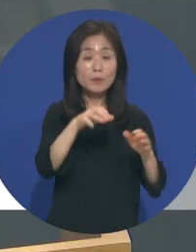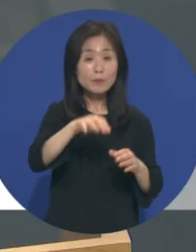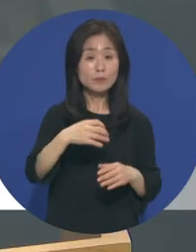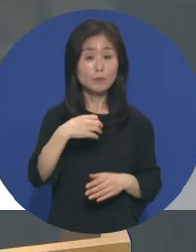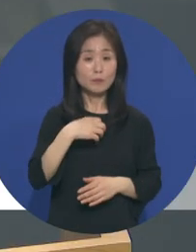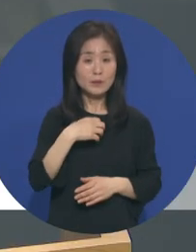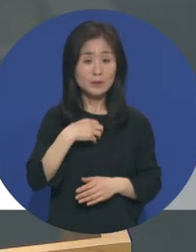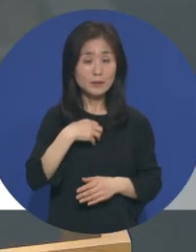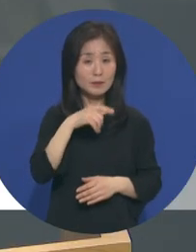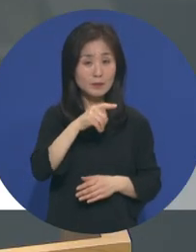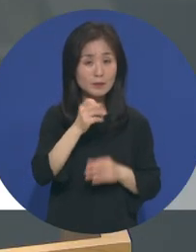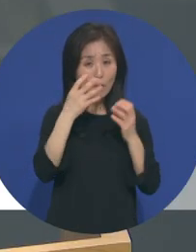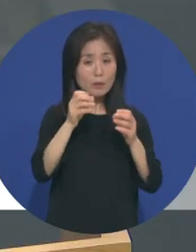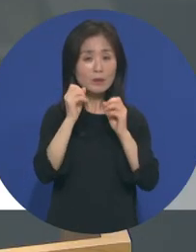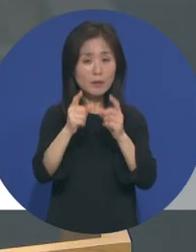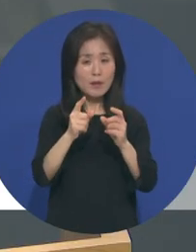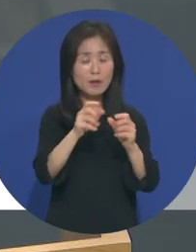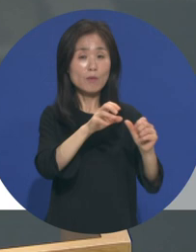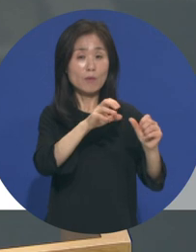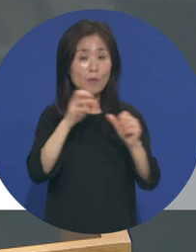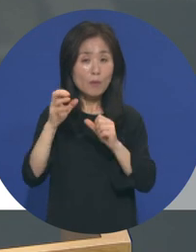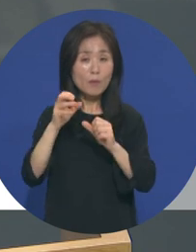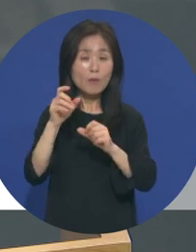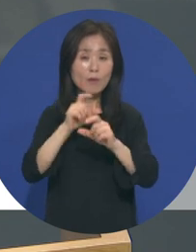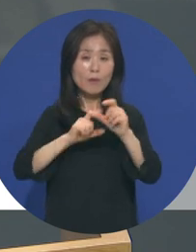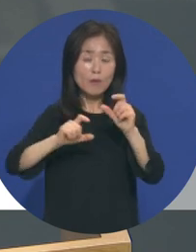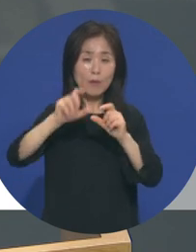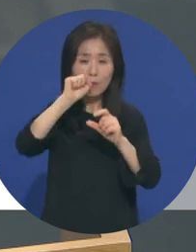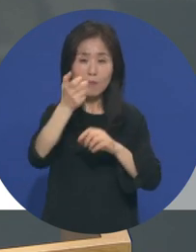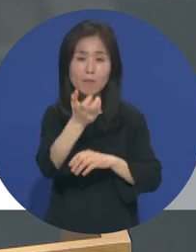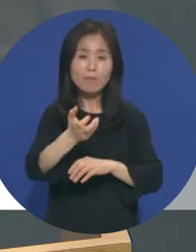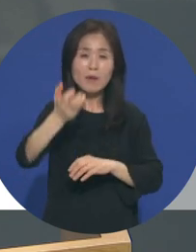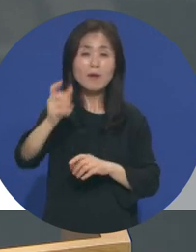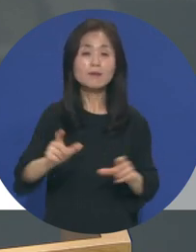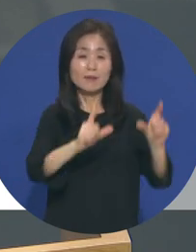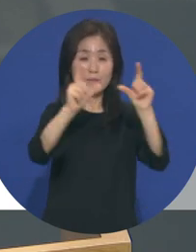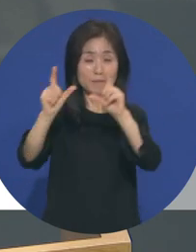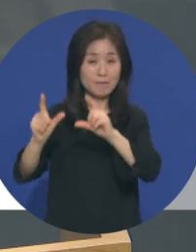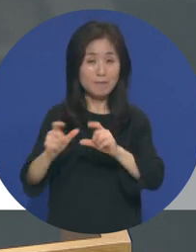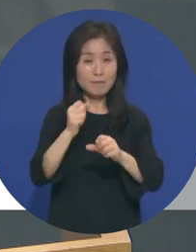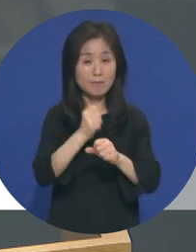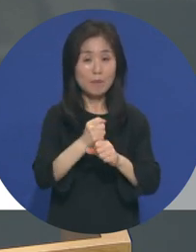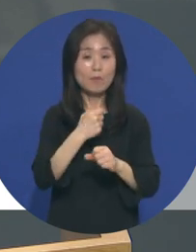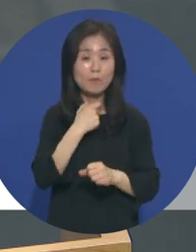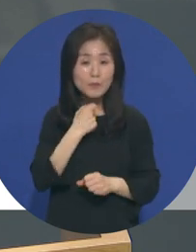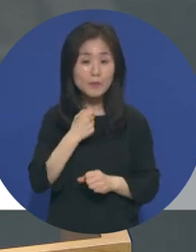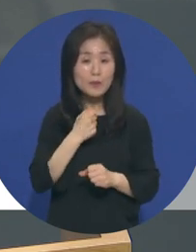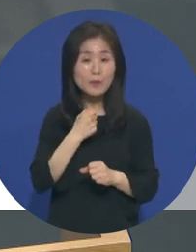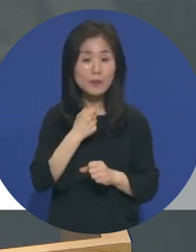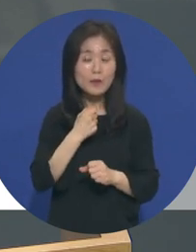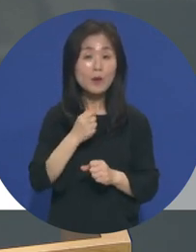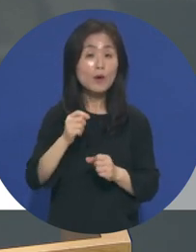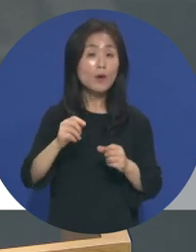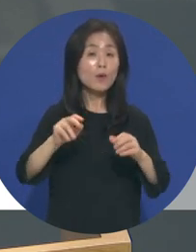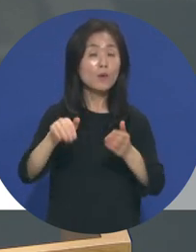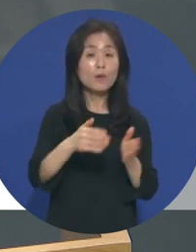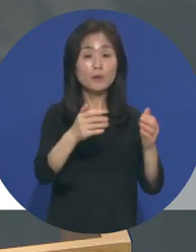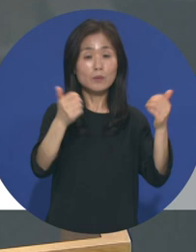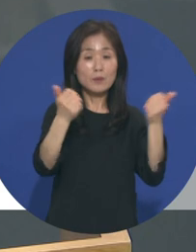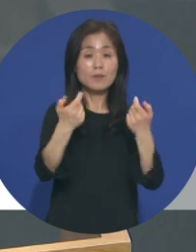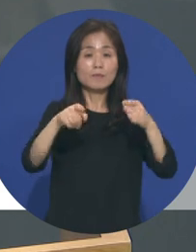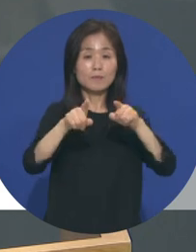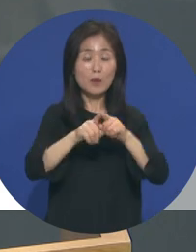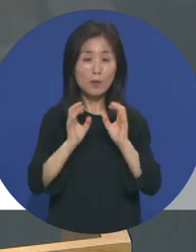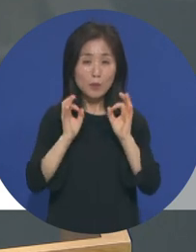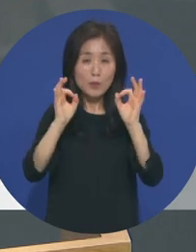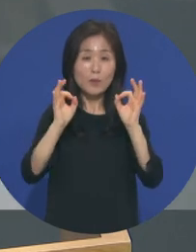위기를 새로운 기회로 생각하고 더 나은 도민의 삶을 만들기 위해 도우에 함께 최선의